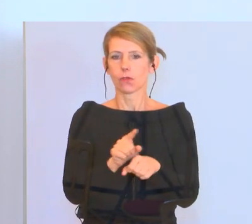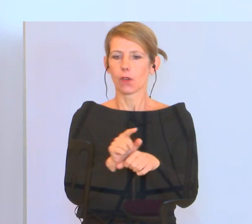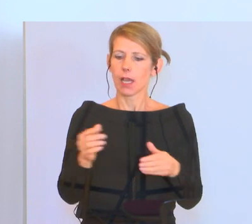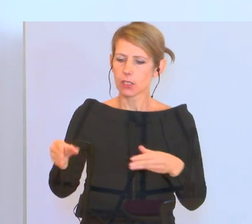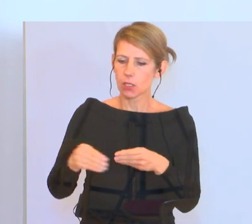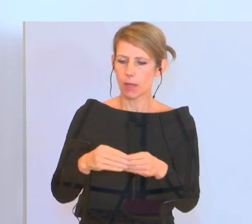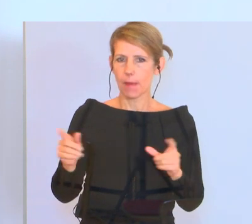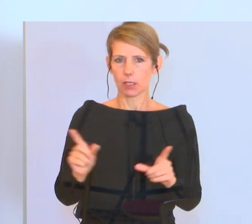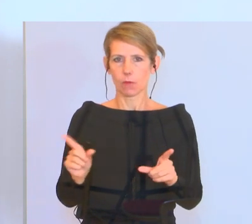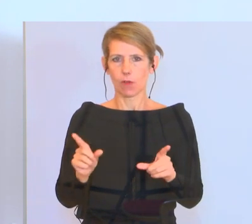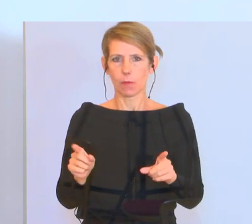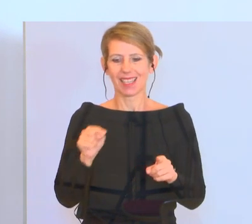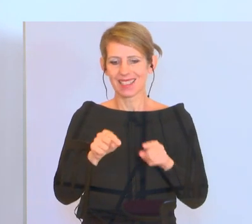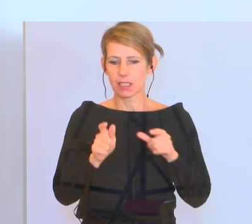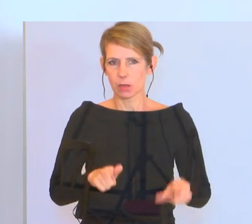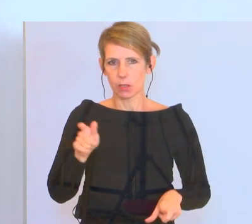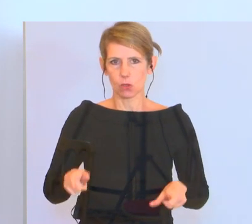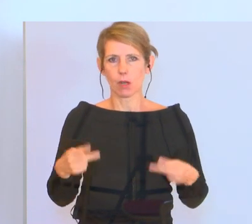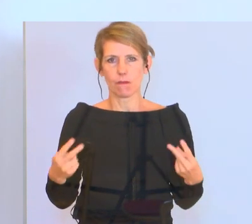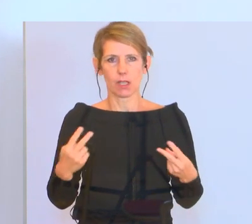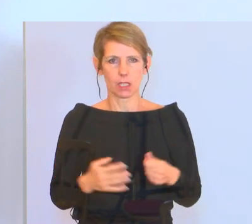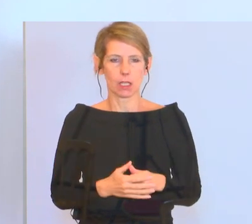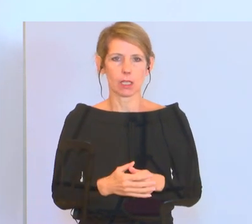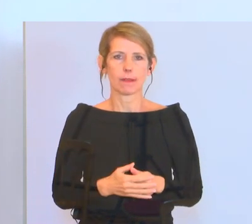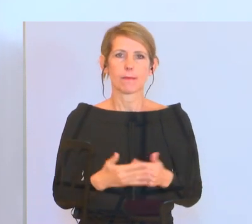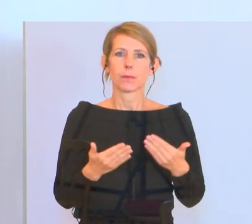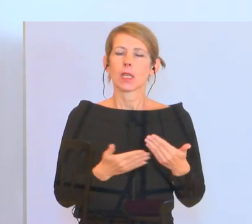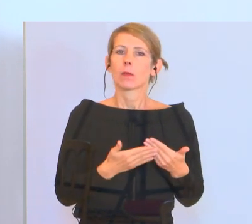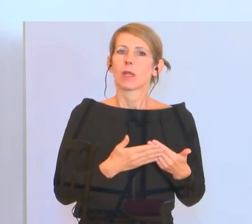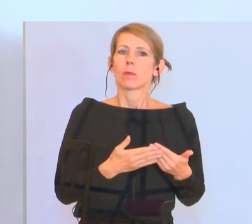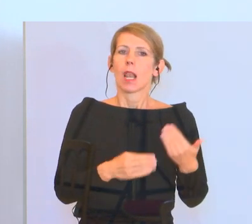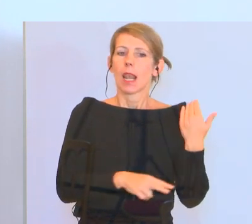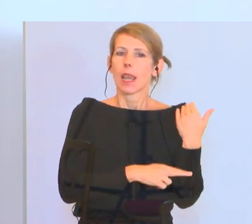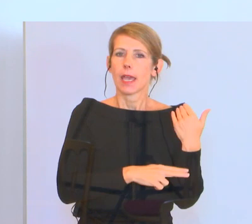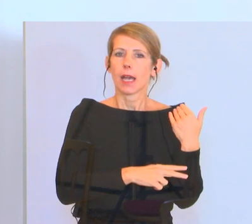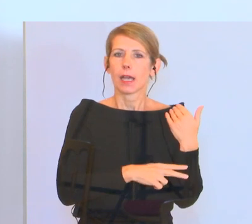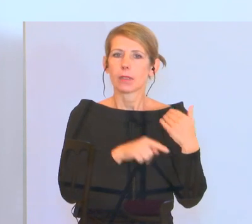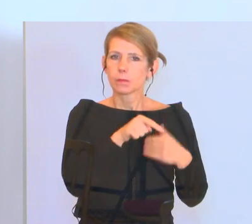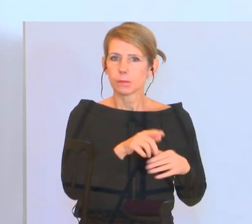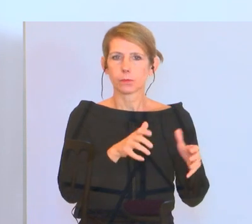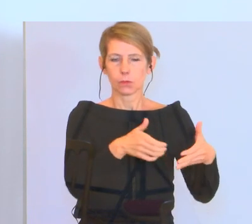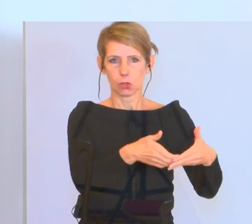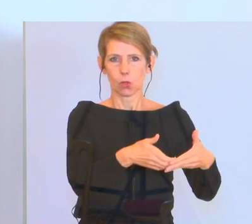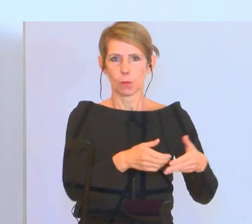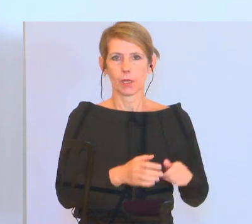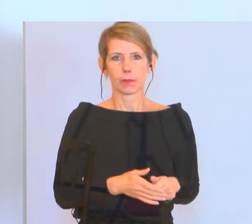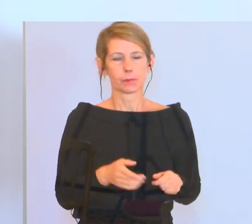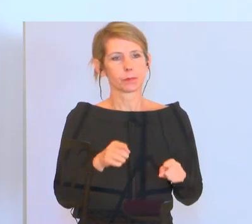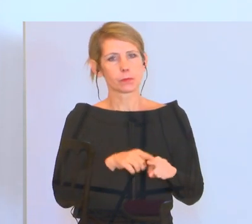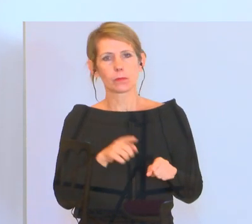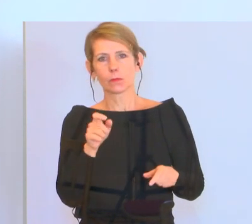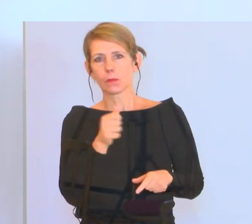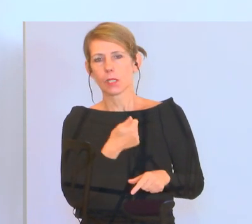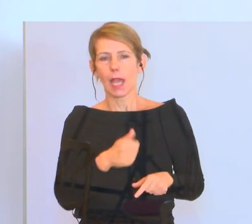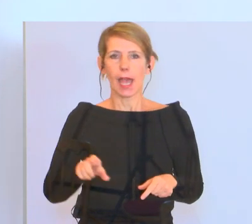verbringe. Während wir beispielsweise die Gruppe der Lehrer schon sehr strategisch bedienen, ich denke hier etwa an eigene Fächer